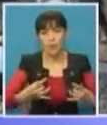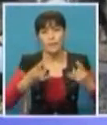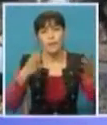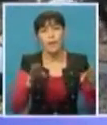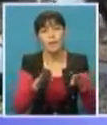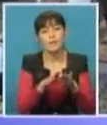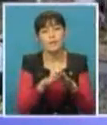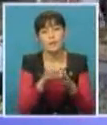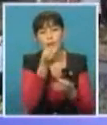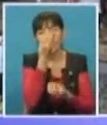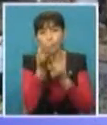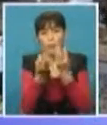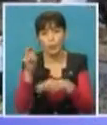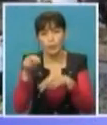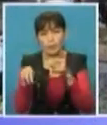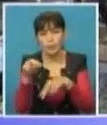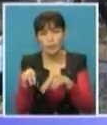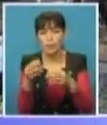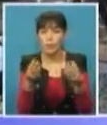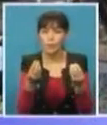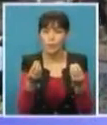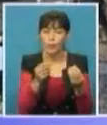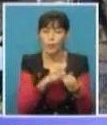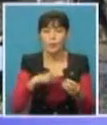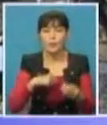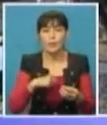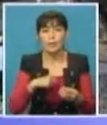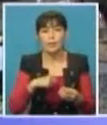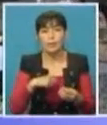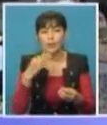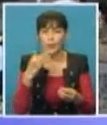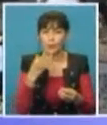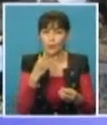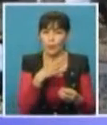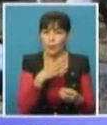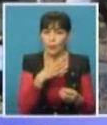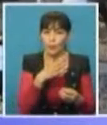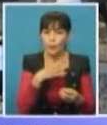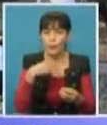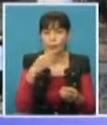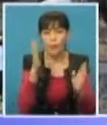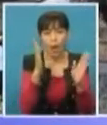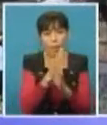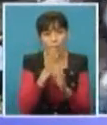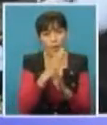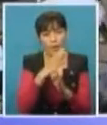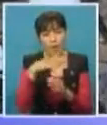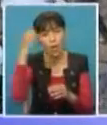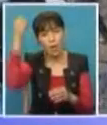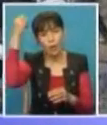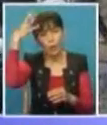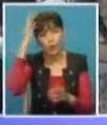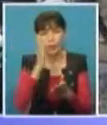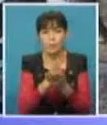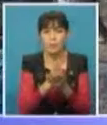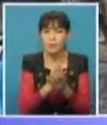бәрі. Бүгілдер өзі көп нені күтпейді. Күн ауа-райы жылы болса, тұра береді